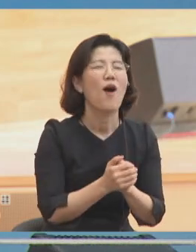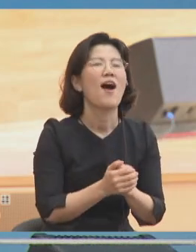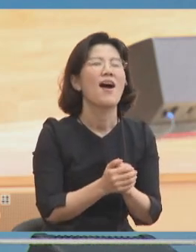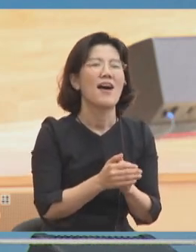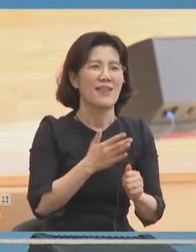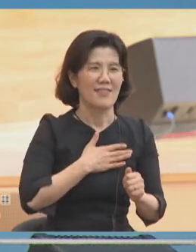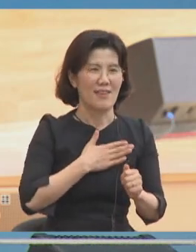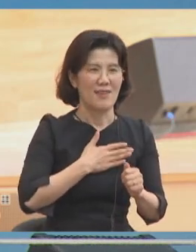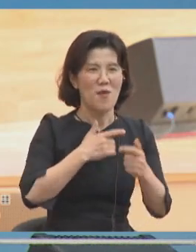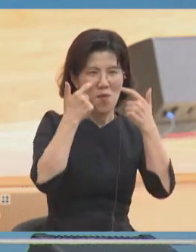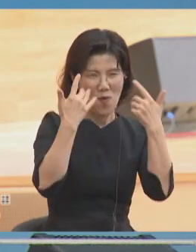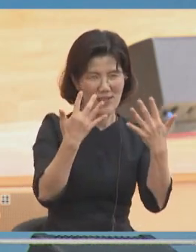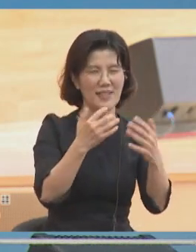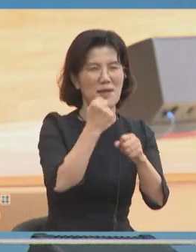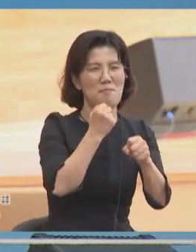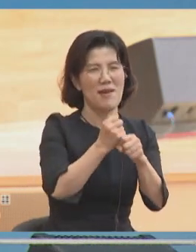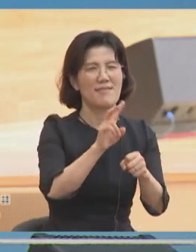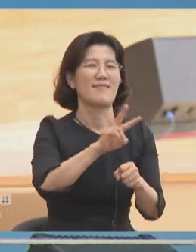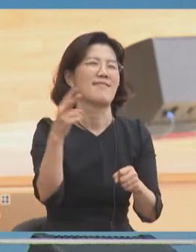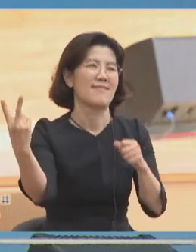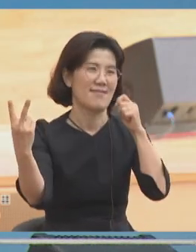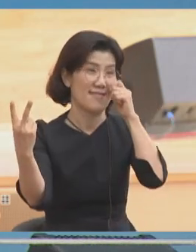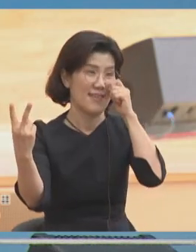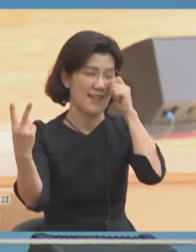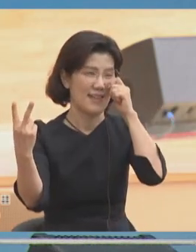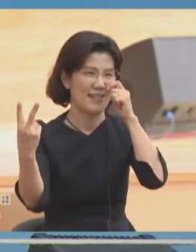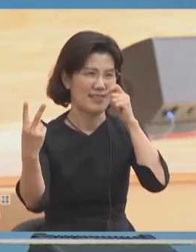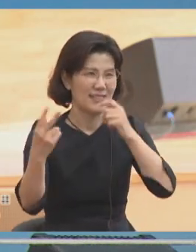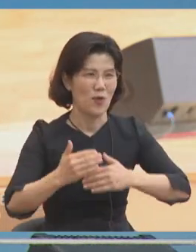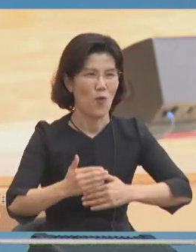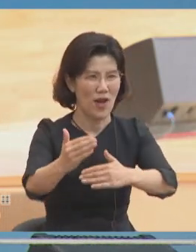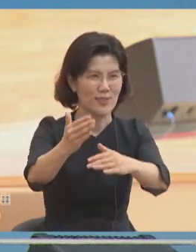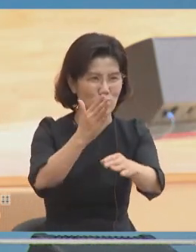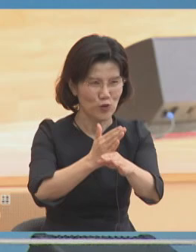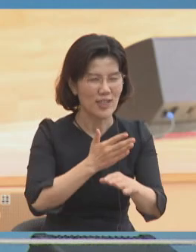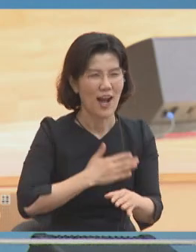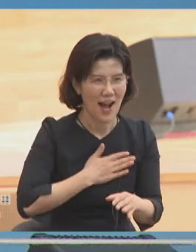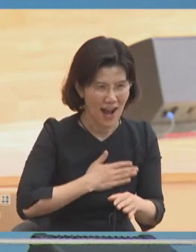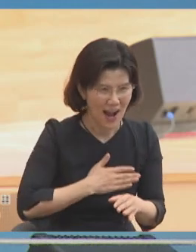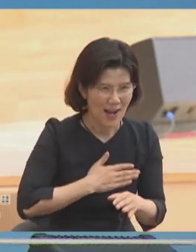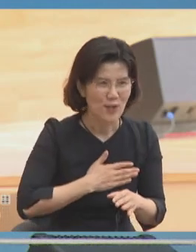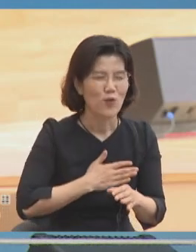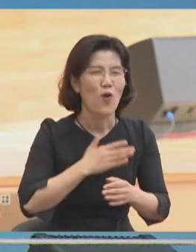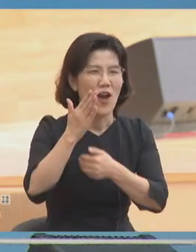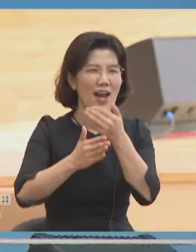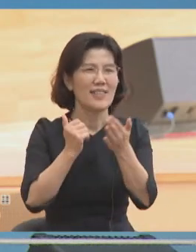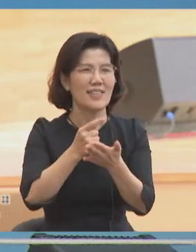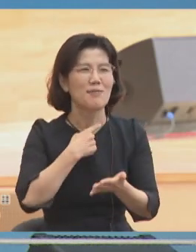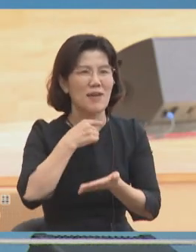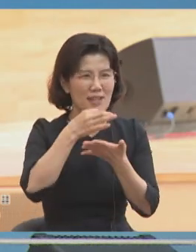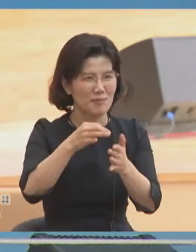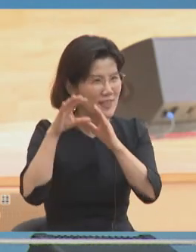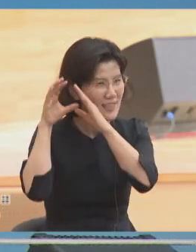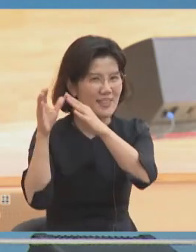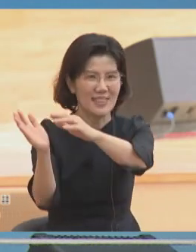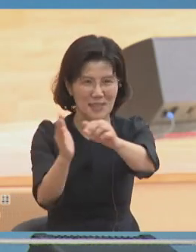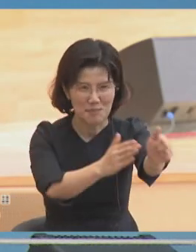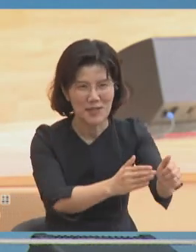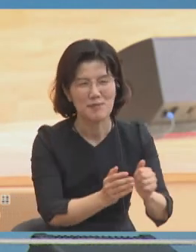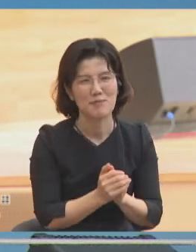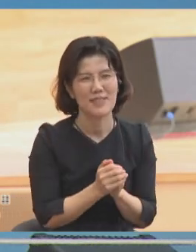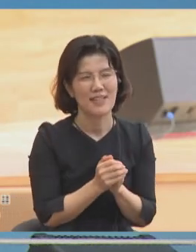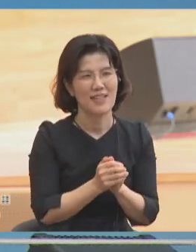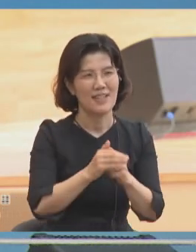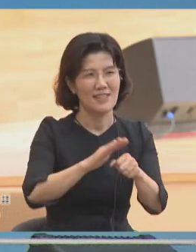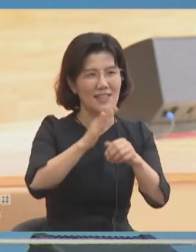만들어가시는 하나님의 플랜 안에 있음을 기억하고 하나님의 음성으로 들으실 수 있기를 주님의 이름으로 축원합니다 사랑하는